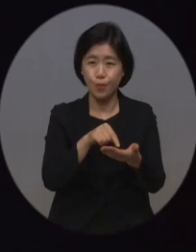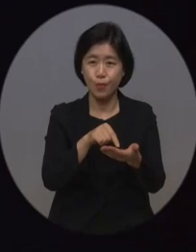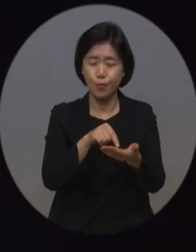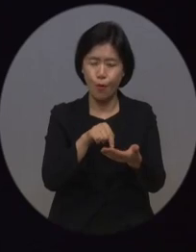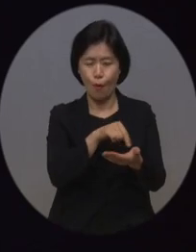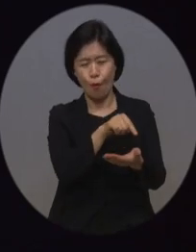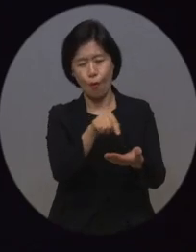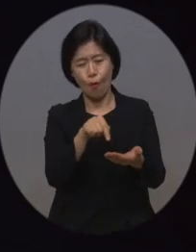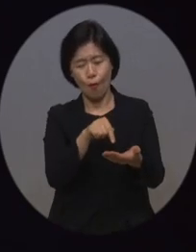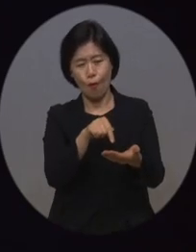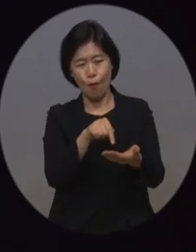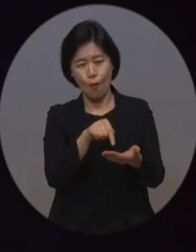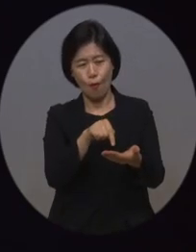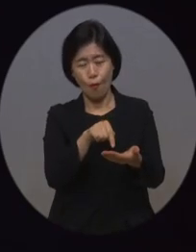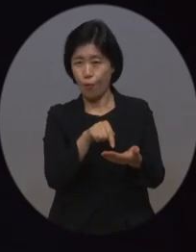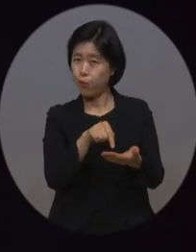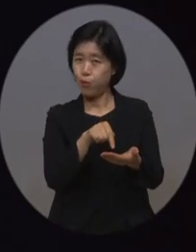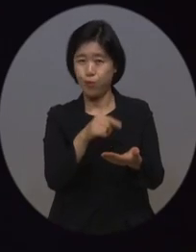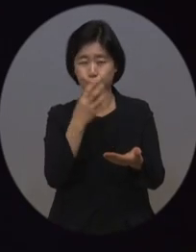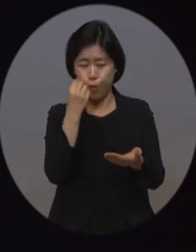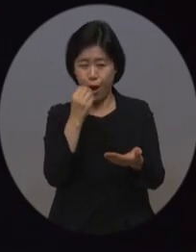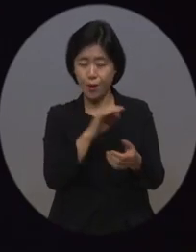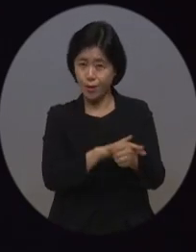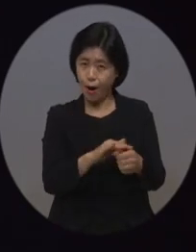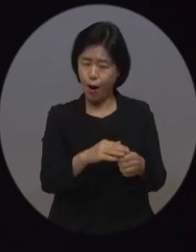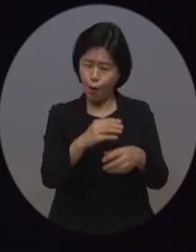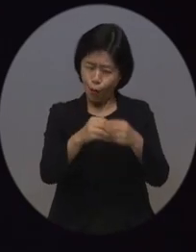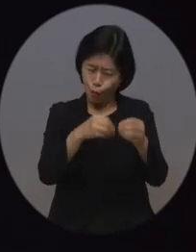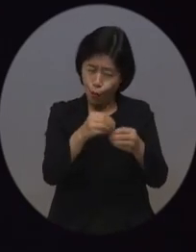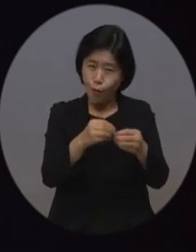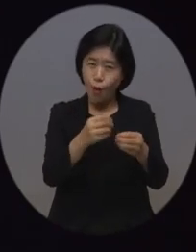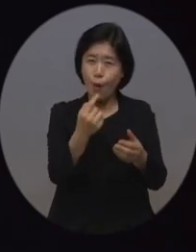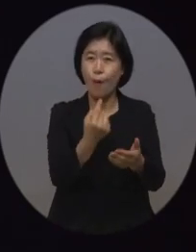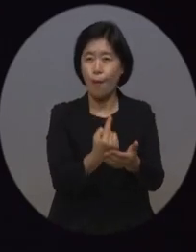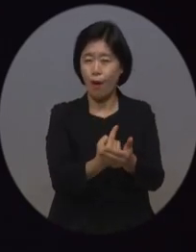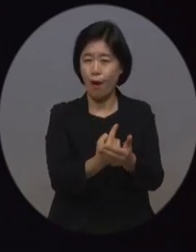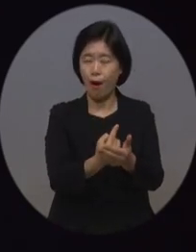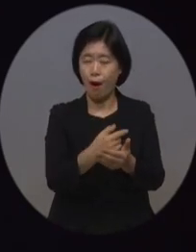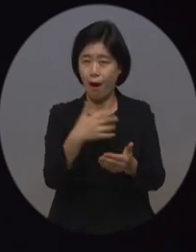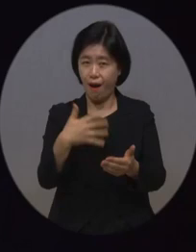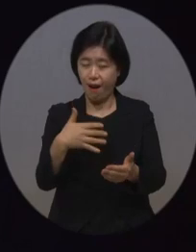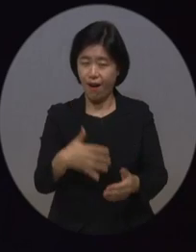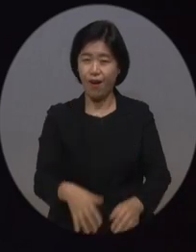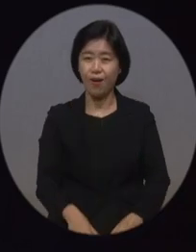저희끼리 어깨동무를 했나? 그 결속이 놀랍다.